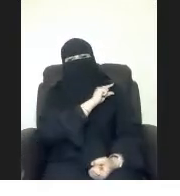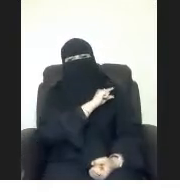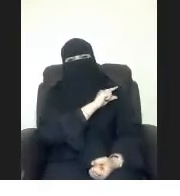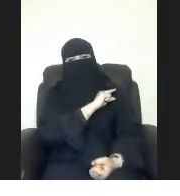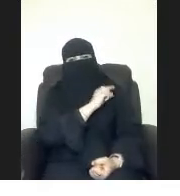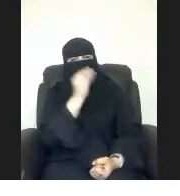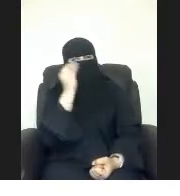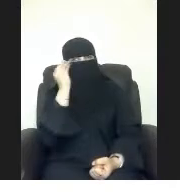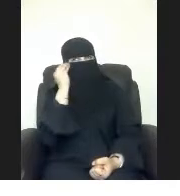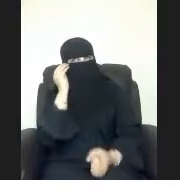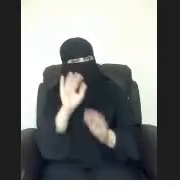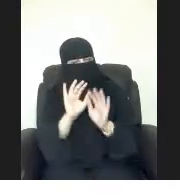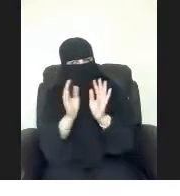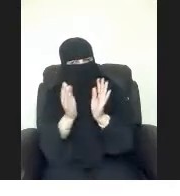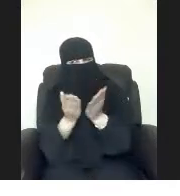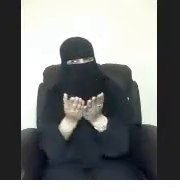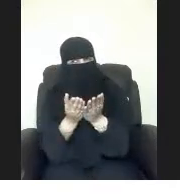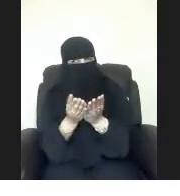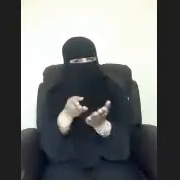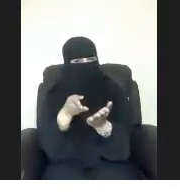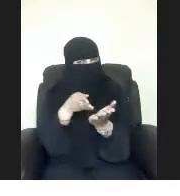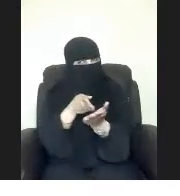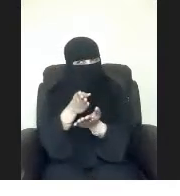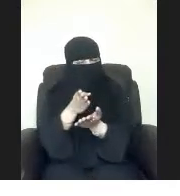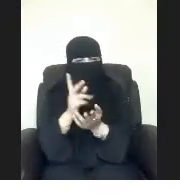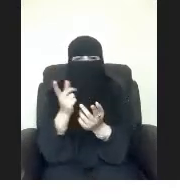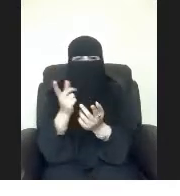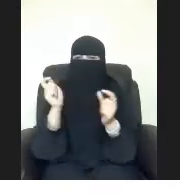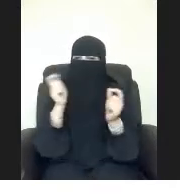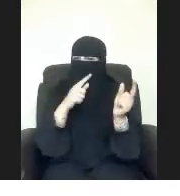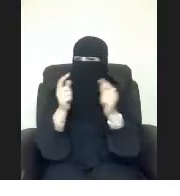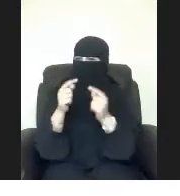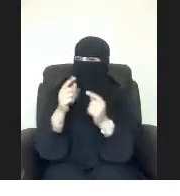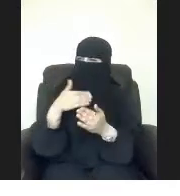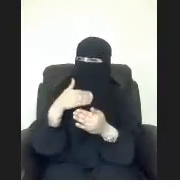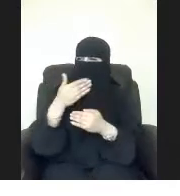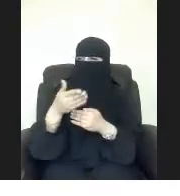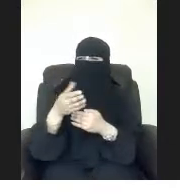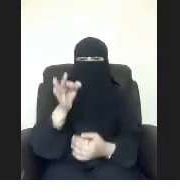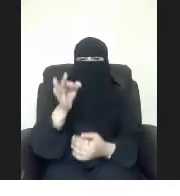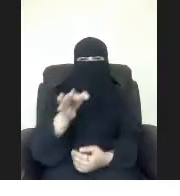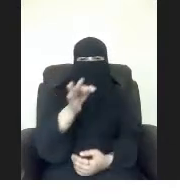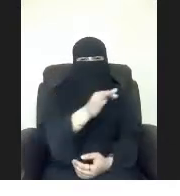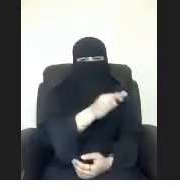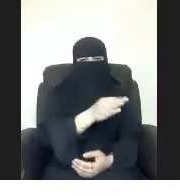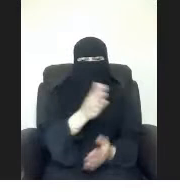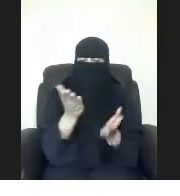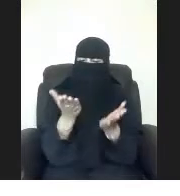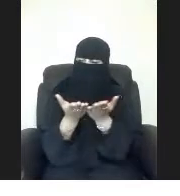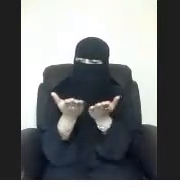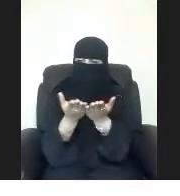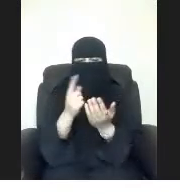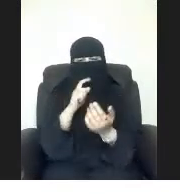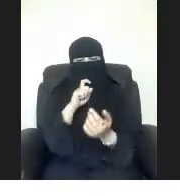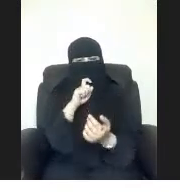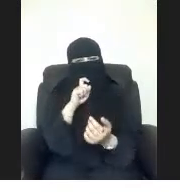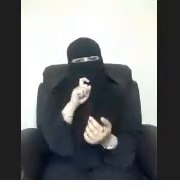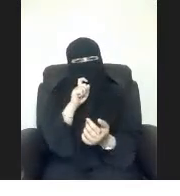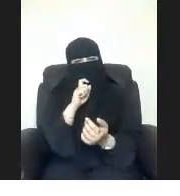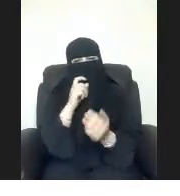في الفصول في الوصول إلى الإنترنت خارج المدارس والجامعات.